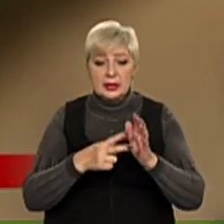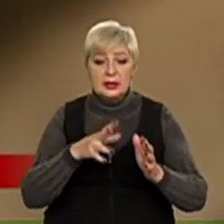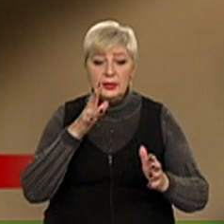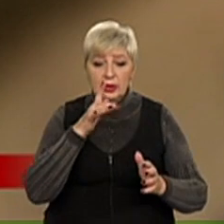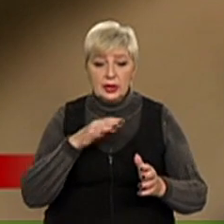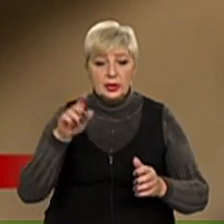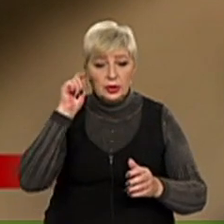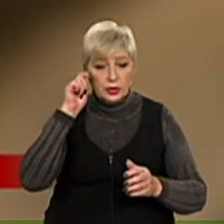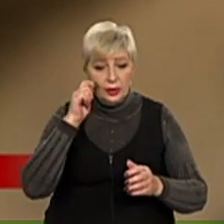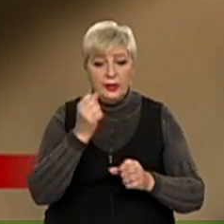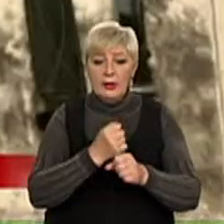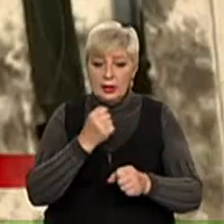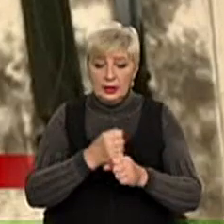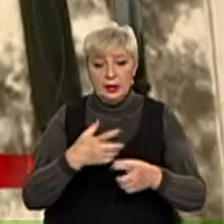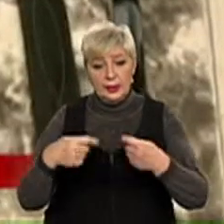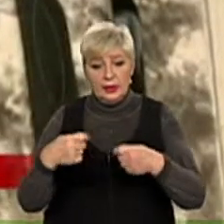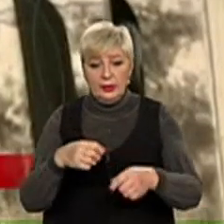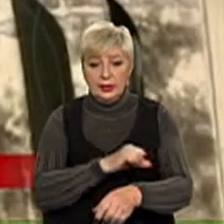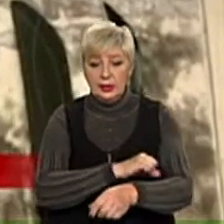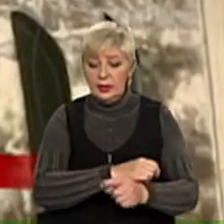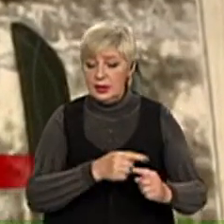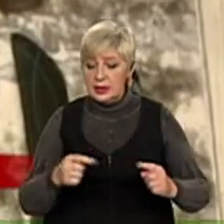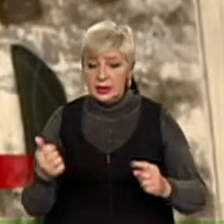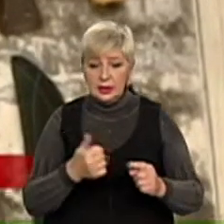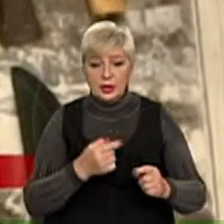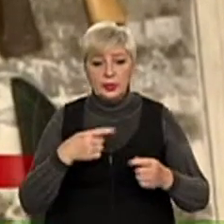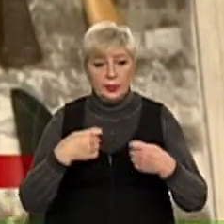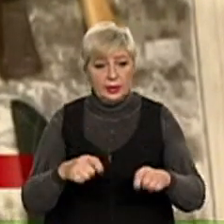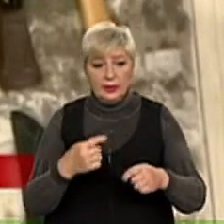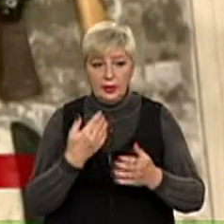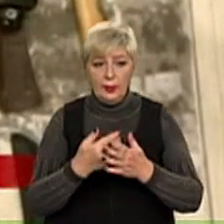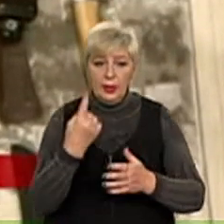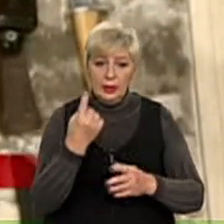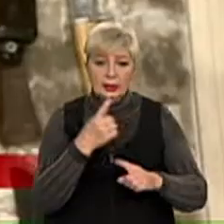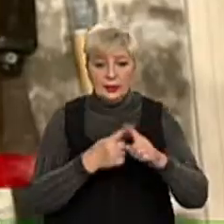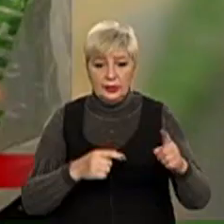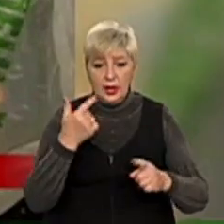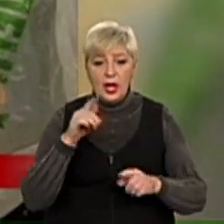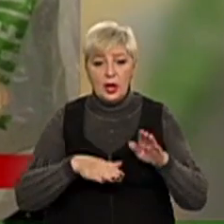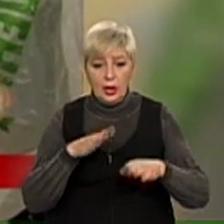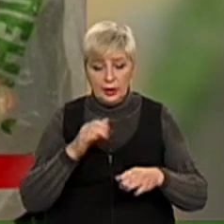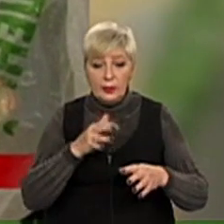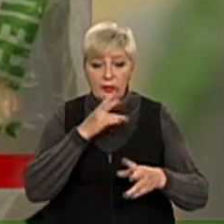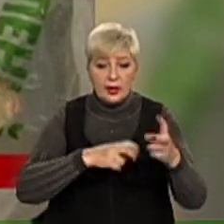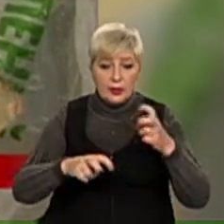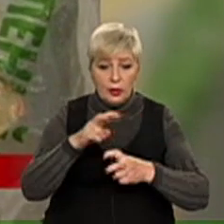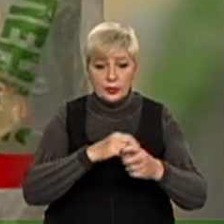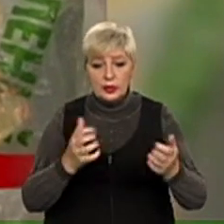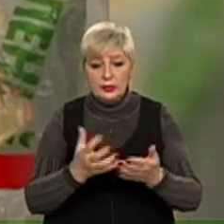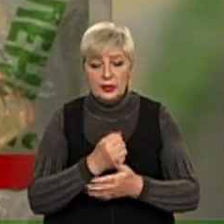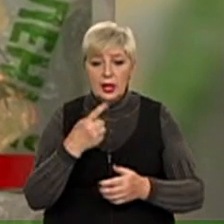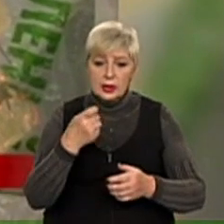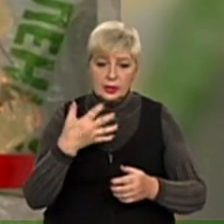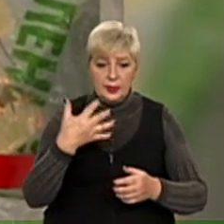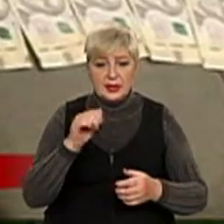поплічниками виготовляли і продавали наркотики. За тиждень реалізовували по 1,5 кілограма. Під час обшуків правоохоронці виявили понад